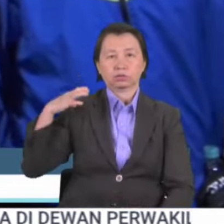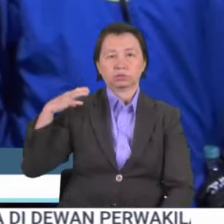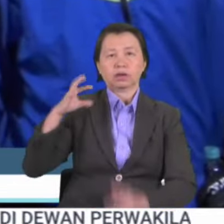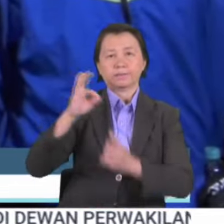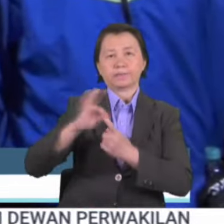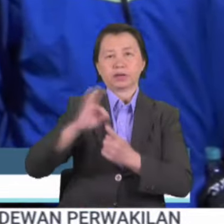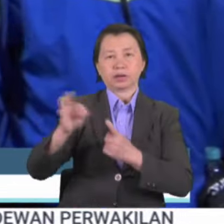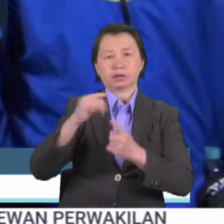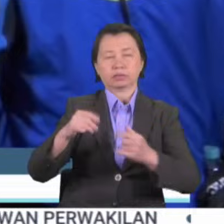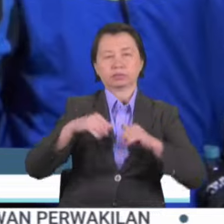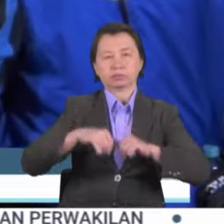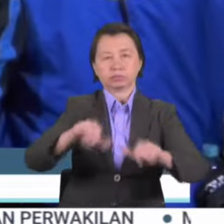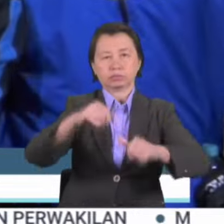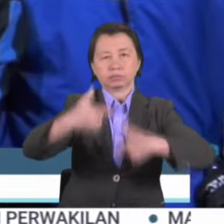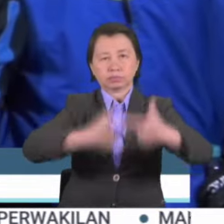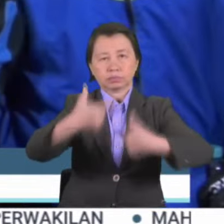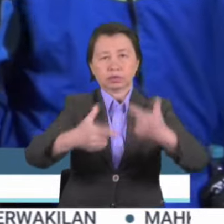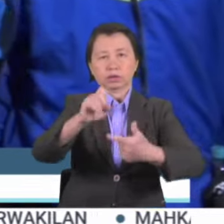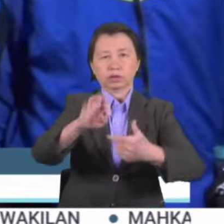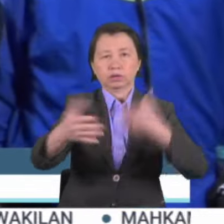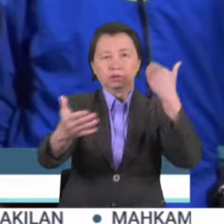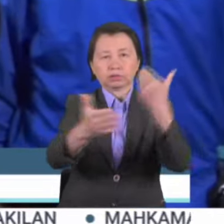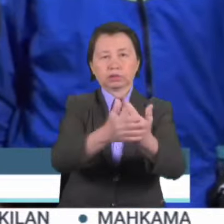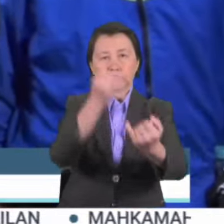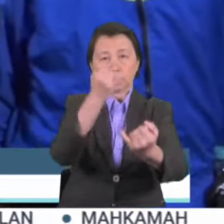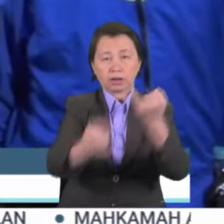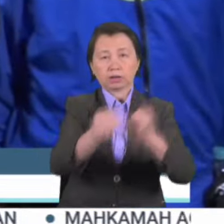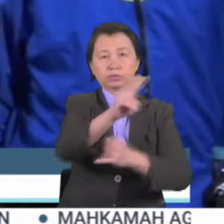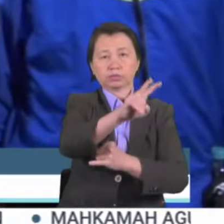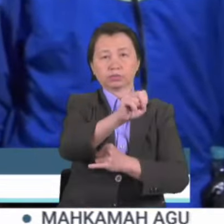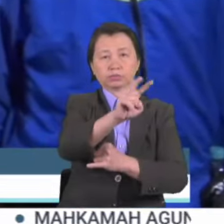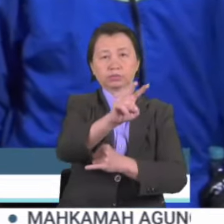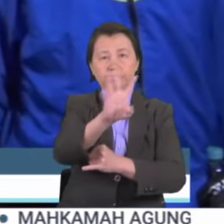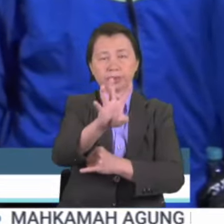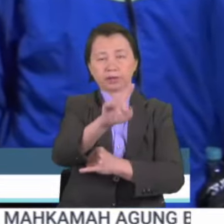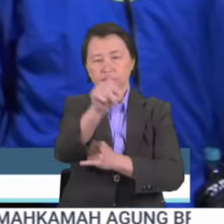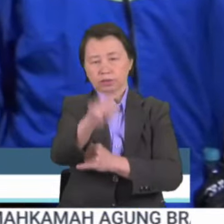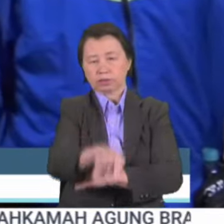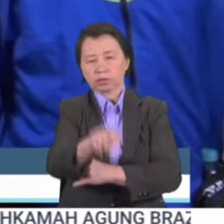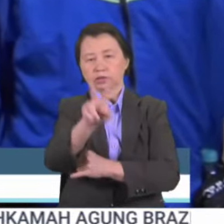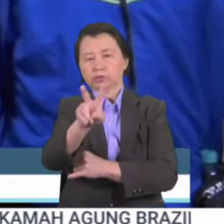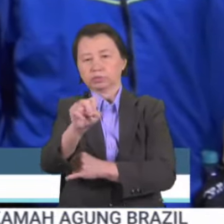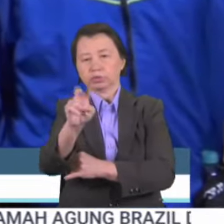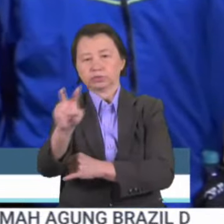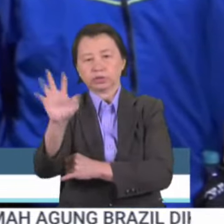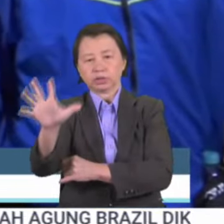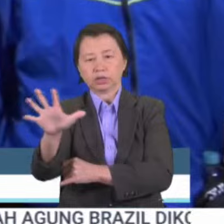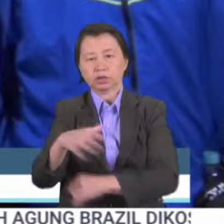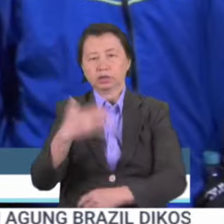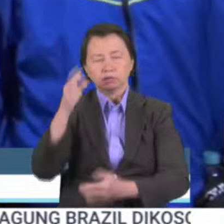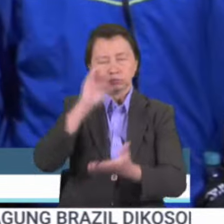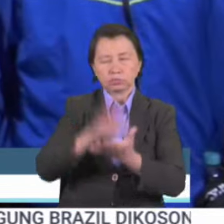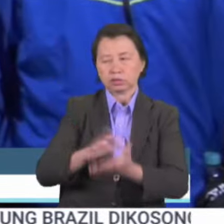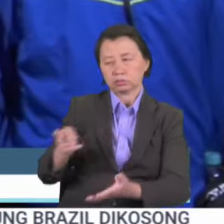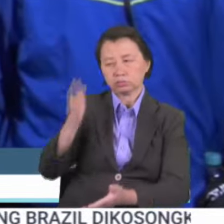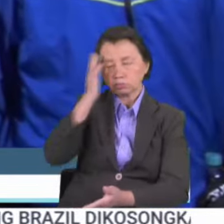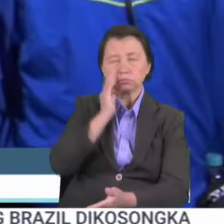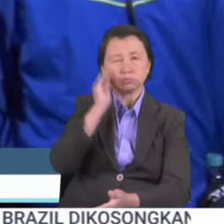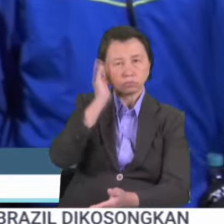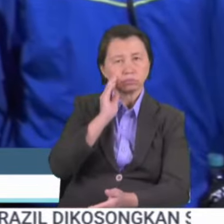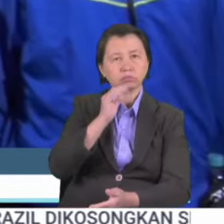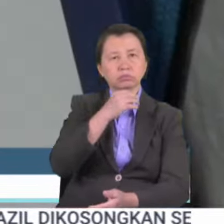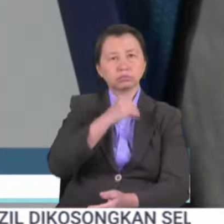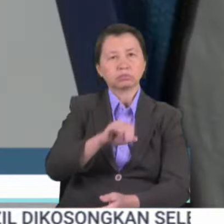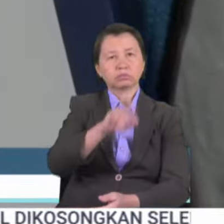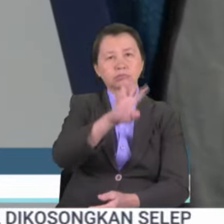bagi meneruskan saingan Liga Super sehingga akhir musim 2024-2025. Beliau yakin pengalaman luas pengendali berusia 48